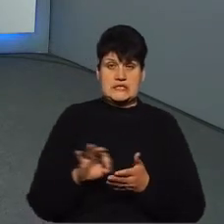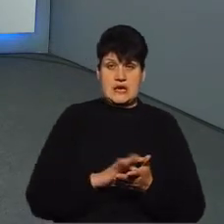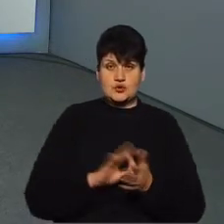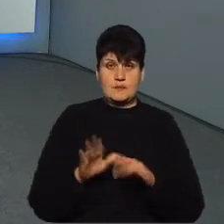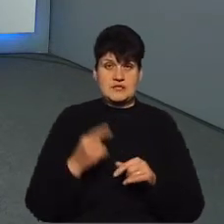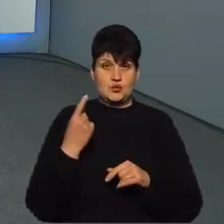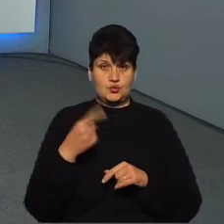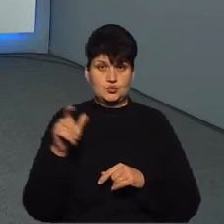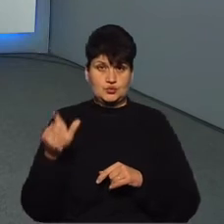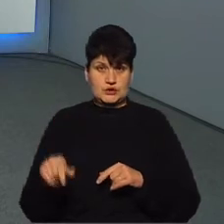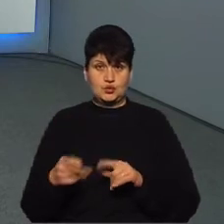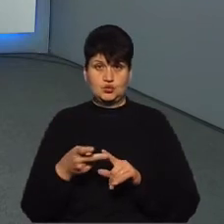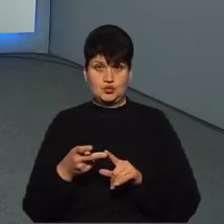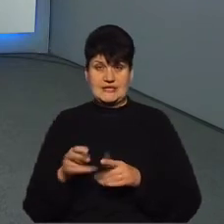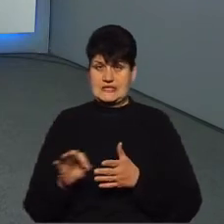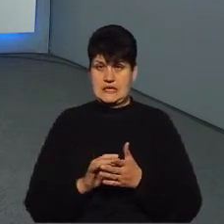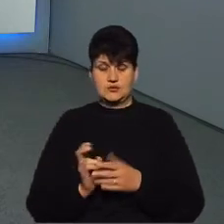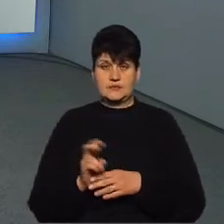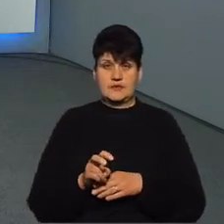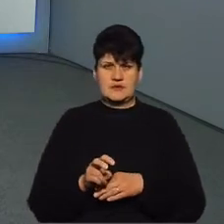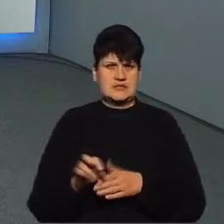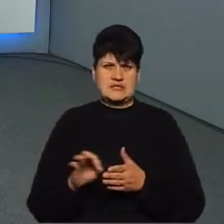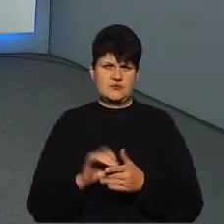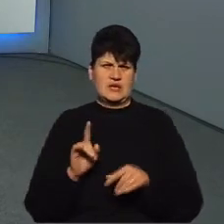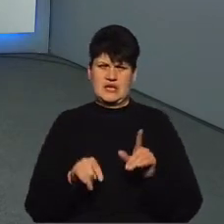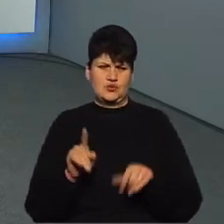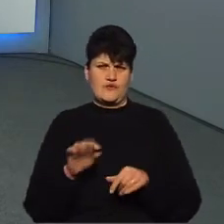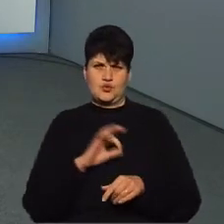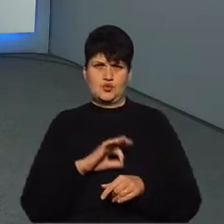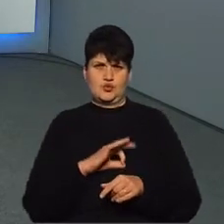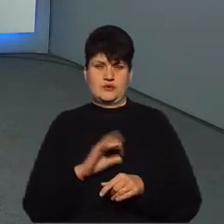пацієнта другий, вкрай рідко хто використовує той самий інструмент. Тобто тут